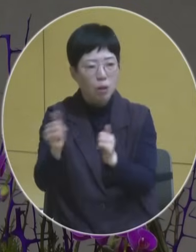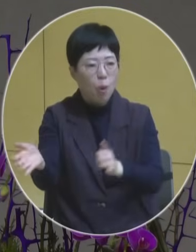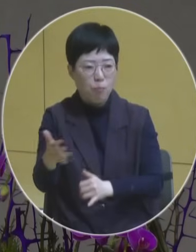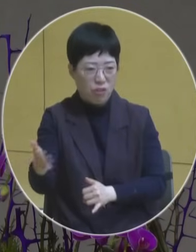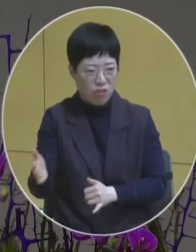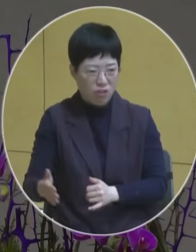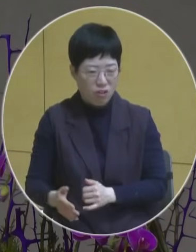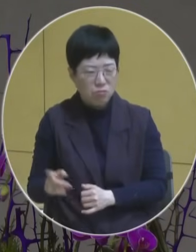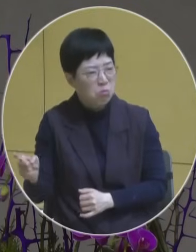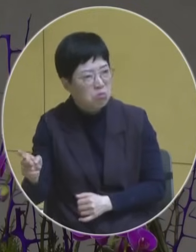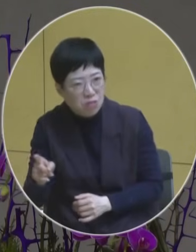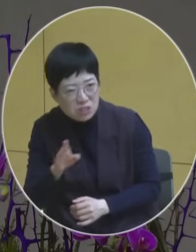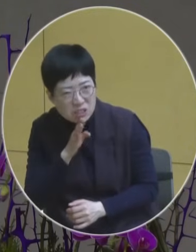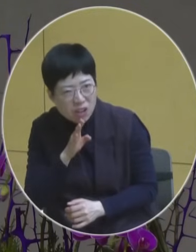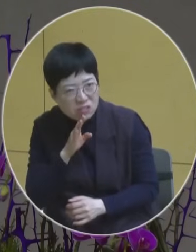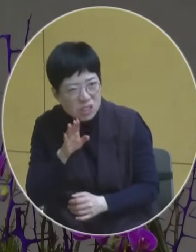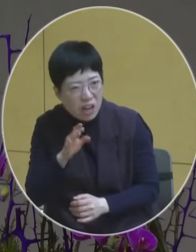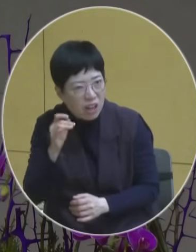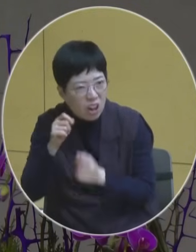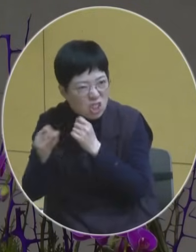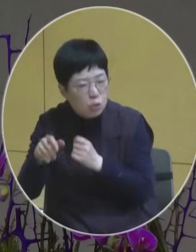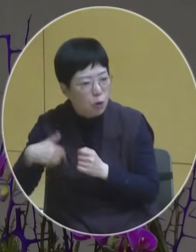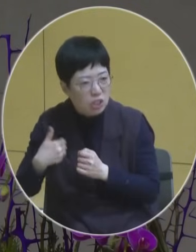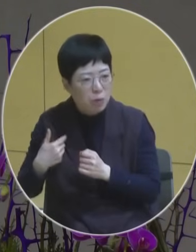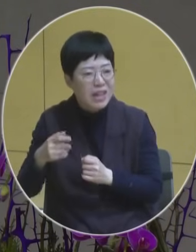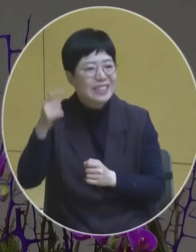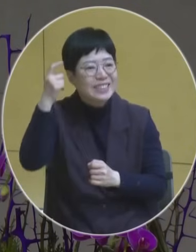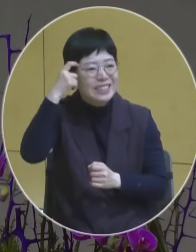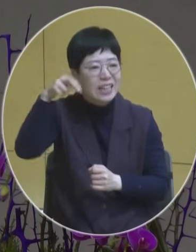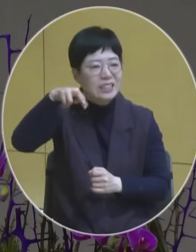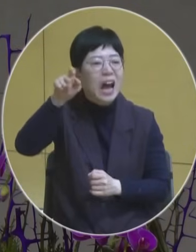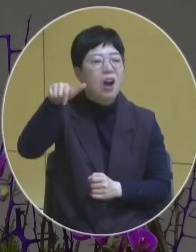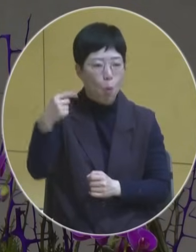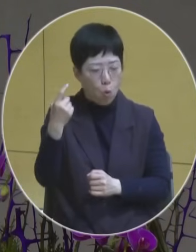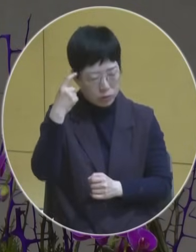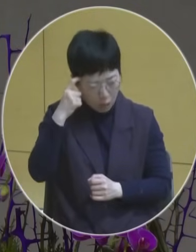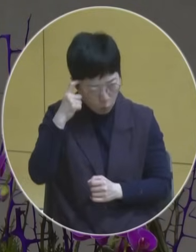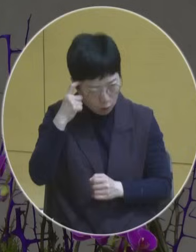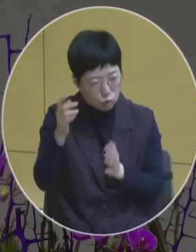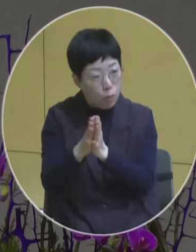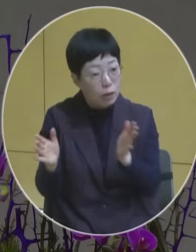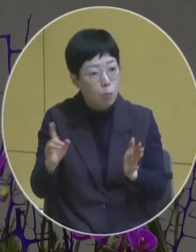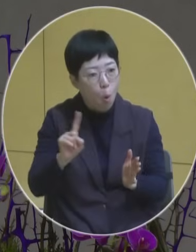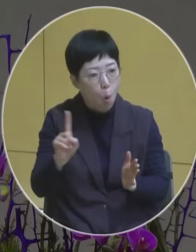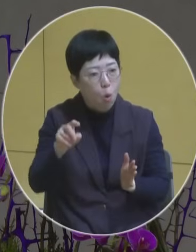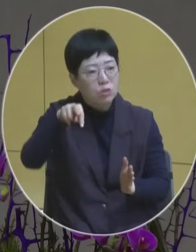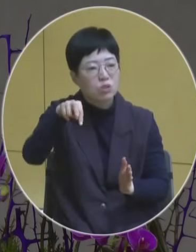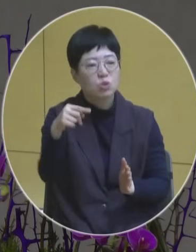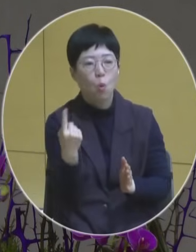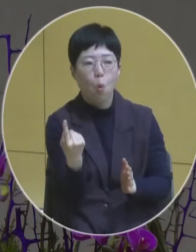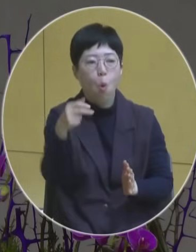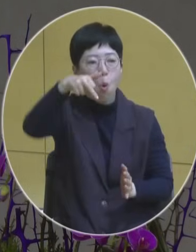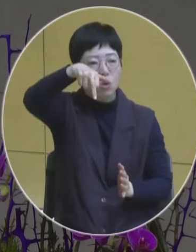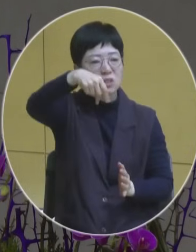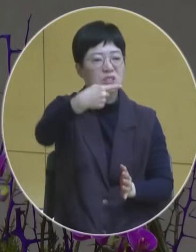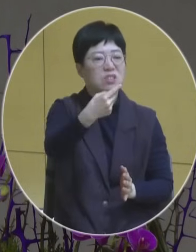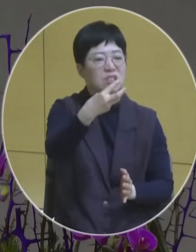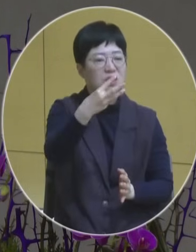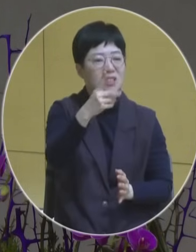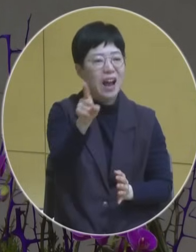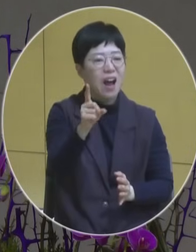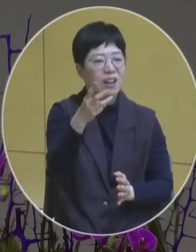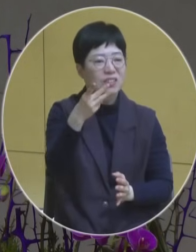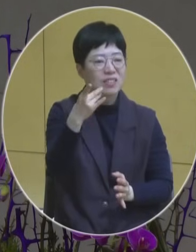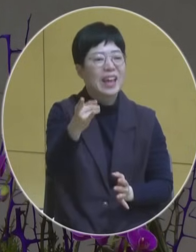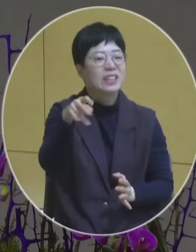교수님의 사견일 수도 있지만 저도 그렇게 생각합니다. 사고의 출발, 사유의 출발이 이 소크라테스라는 분을 보면 대단한